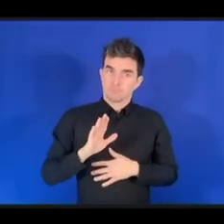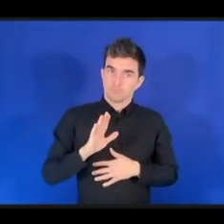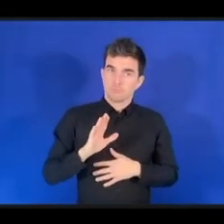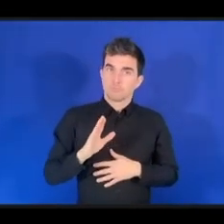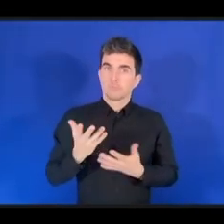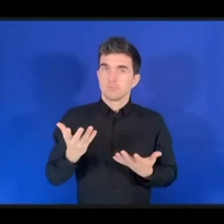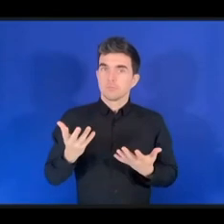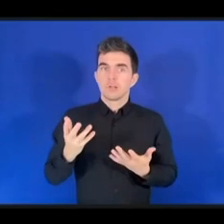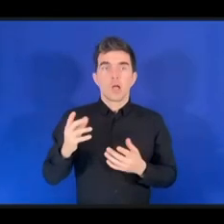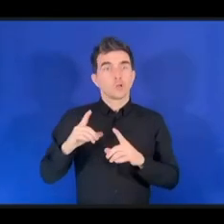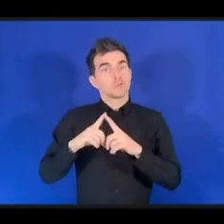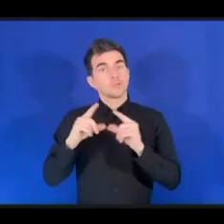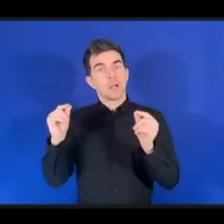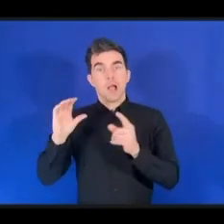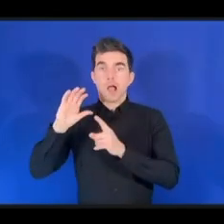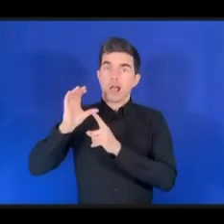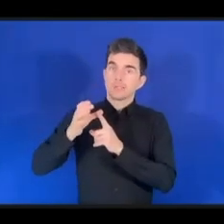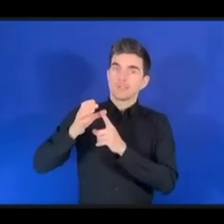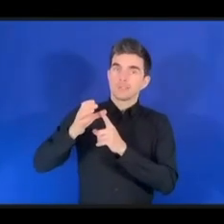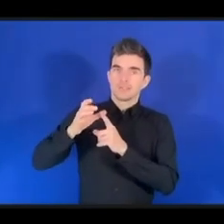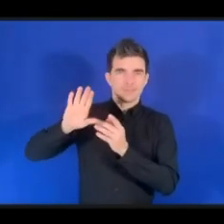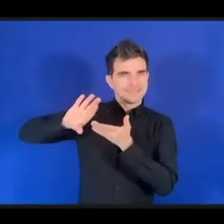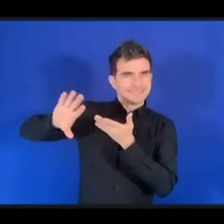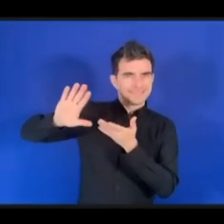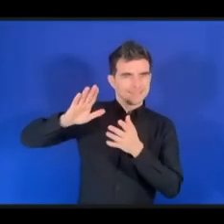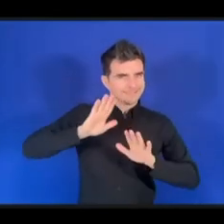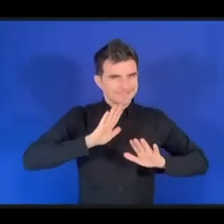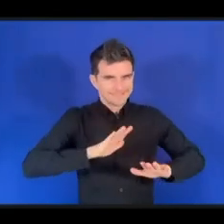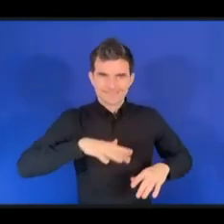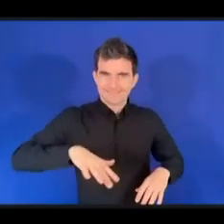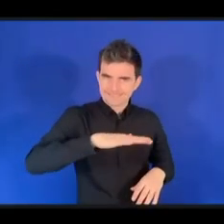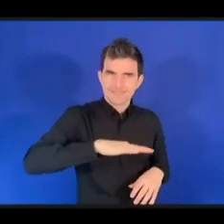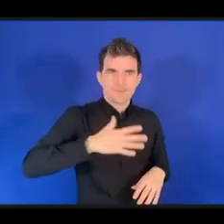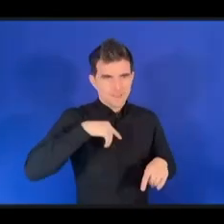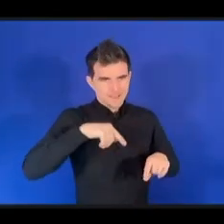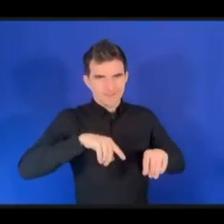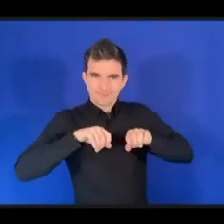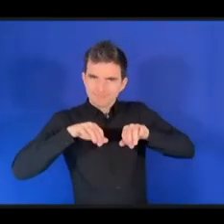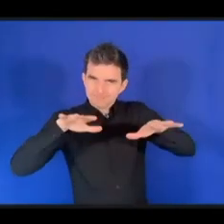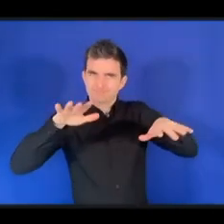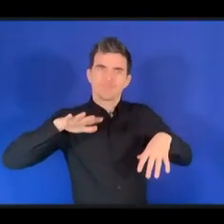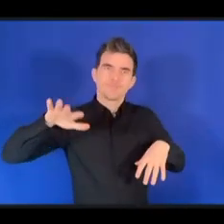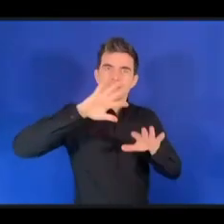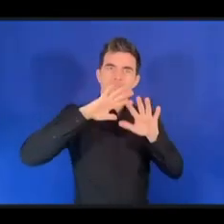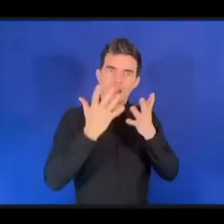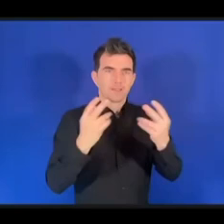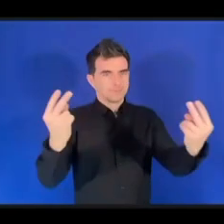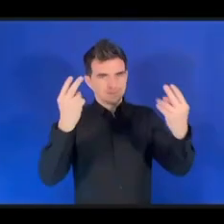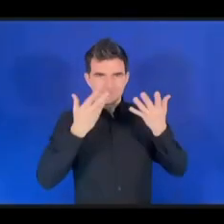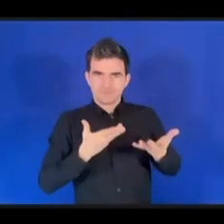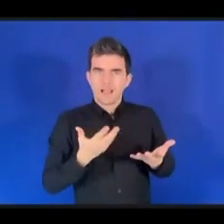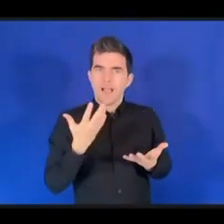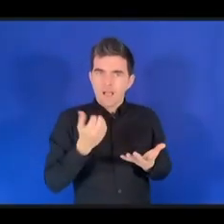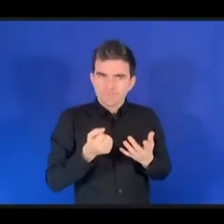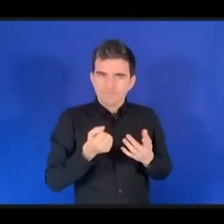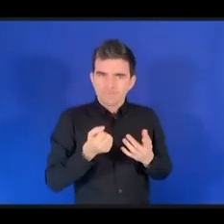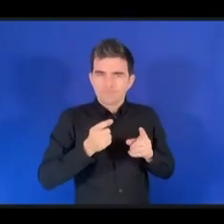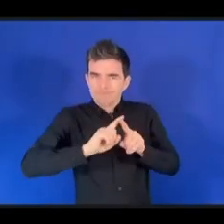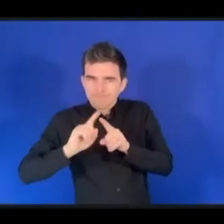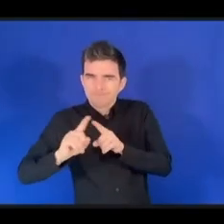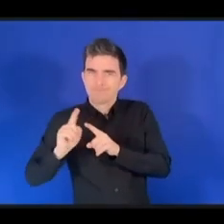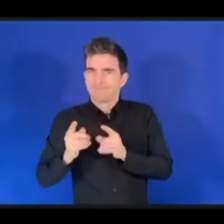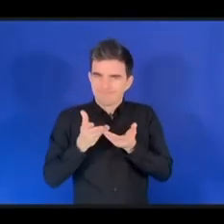都出发，传播到世界各地，并且呢在京都为世界的发展呢贡献我们的绵薄之